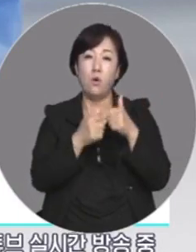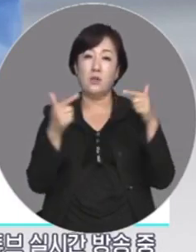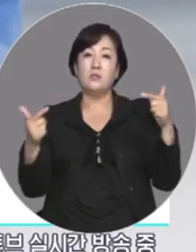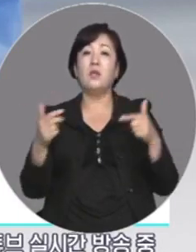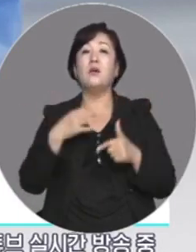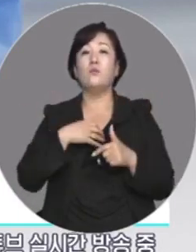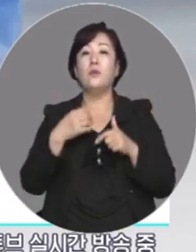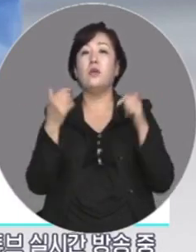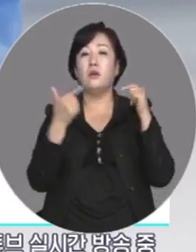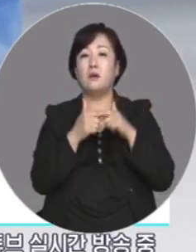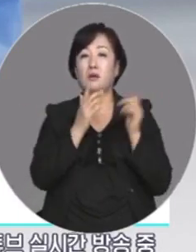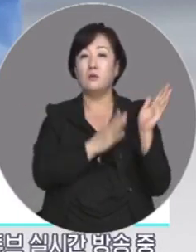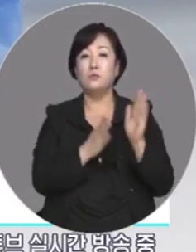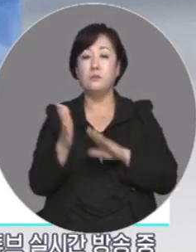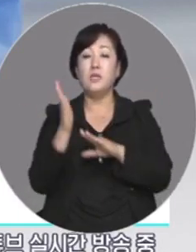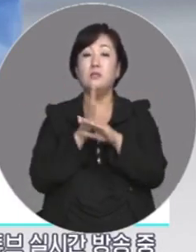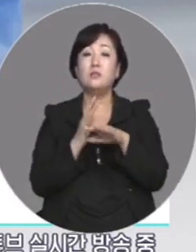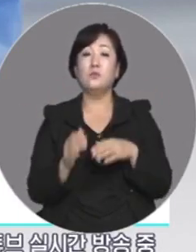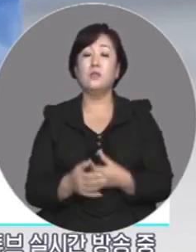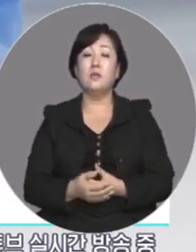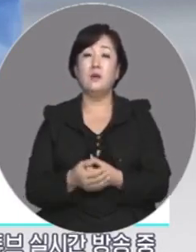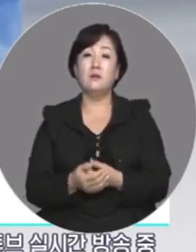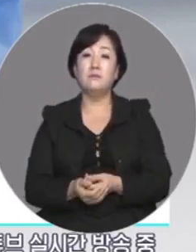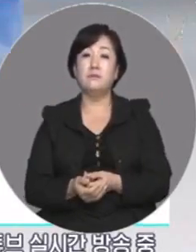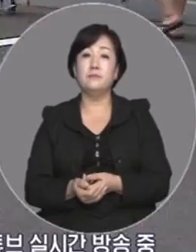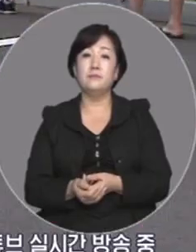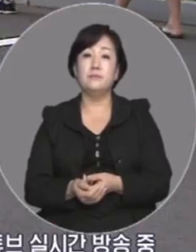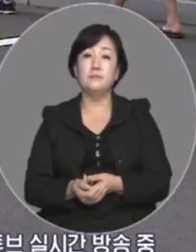고비로 보고 있습니다. 김예은 기자입니다.